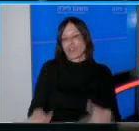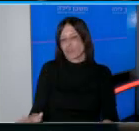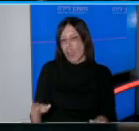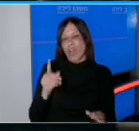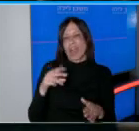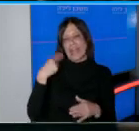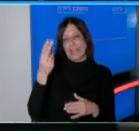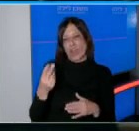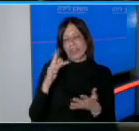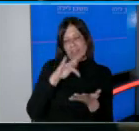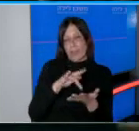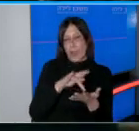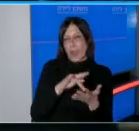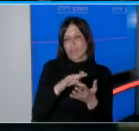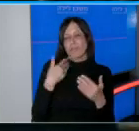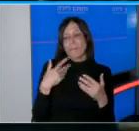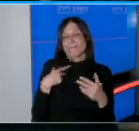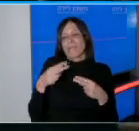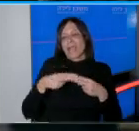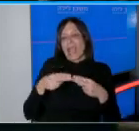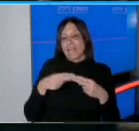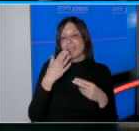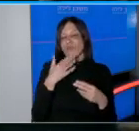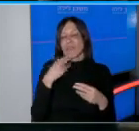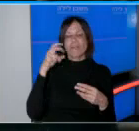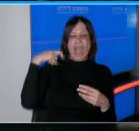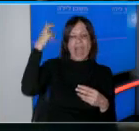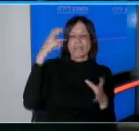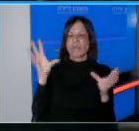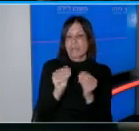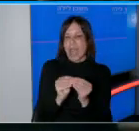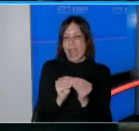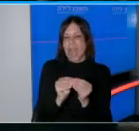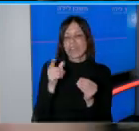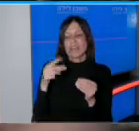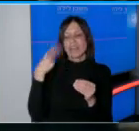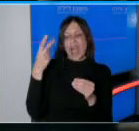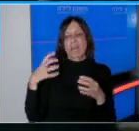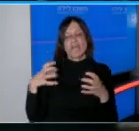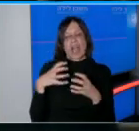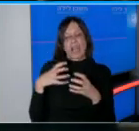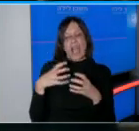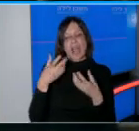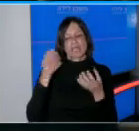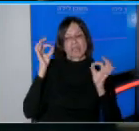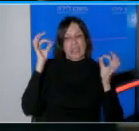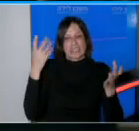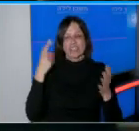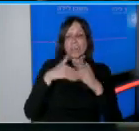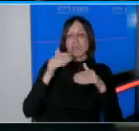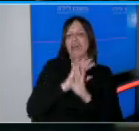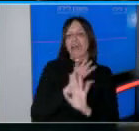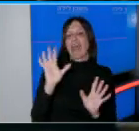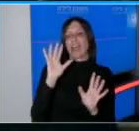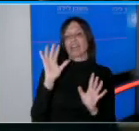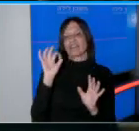המסגרת שמקרבת יהודים וערבים ביחד, היא נהייתה מפלגה אליטיסטית שהיא בנויה רק על תל